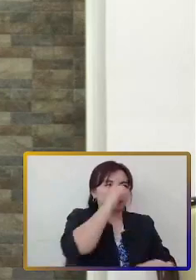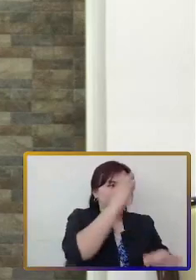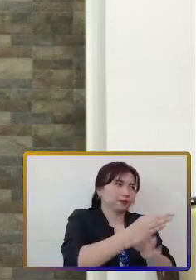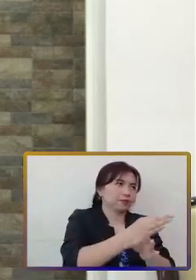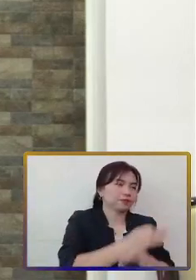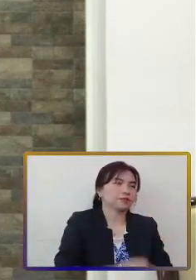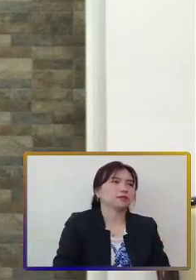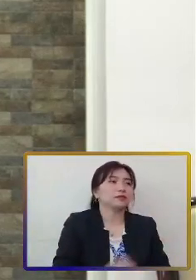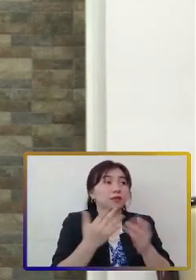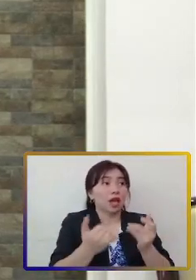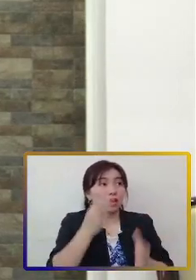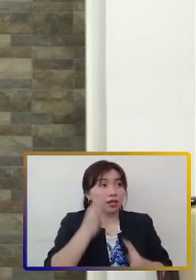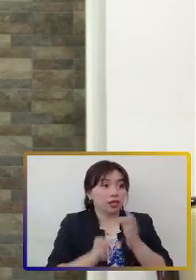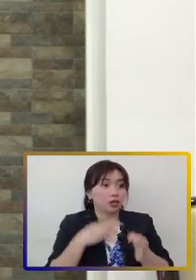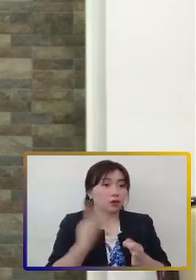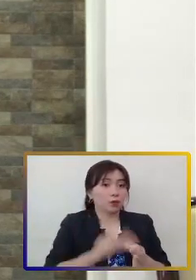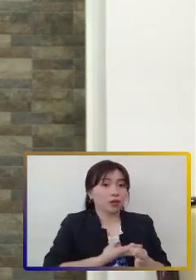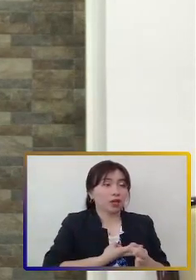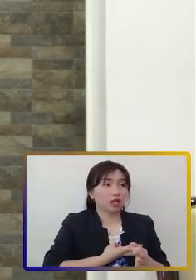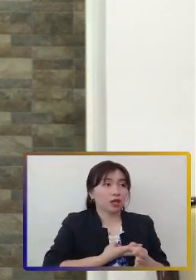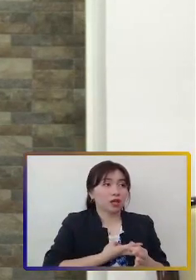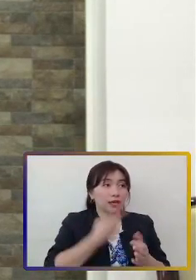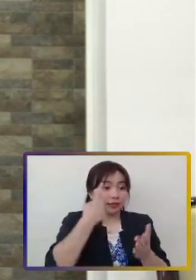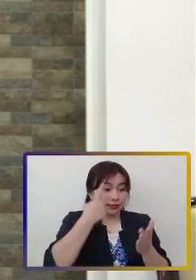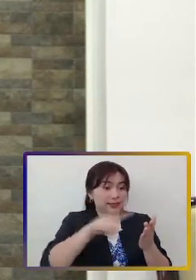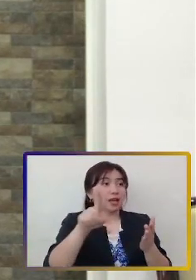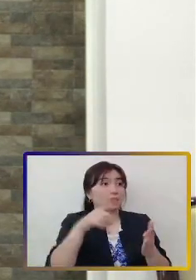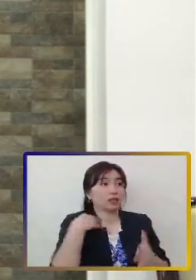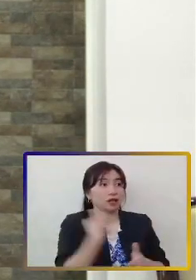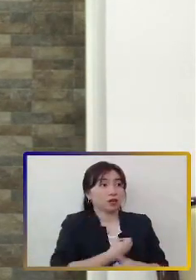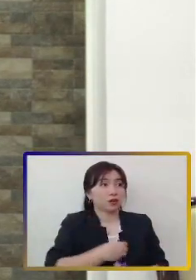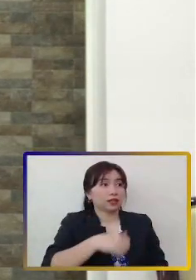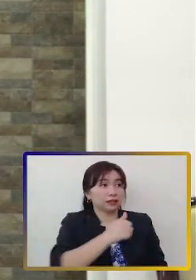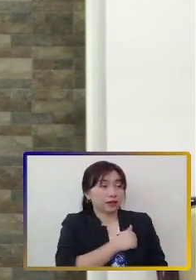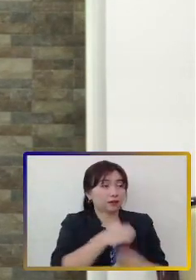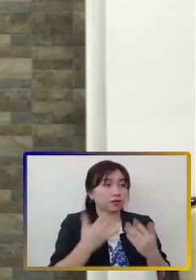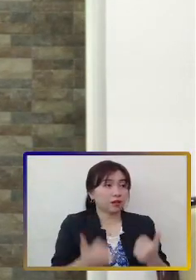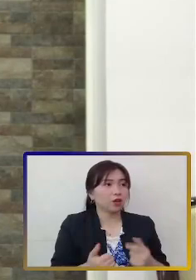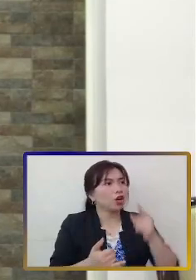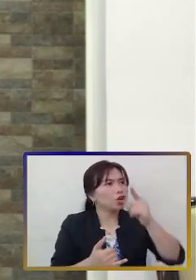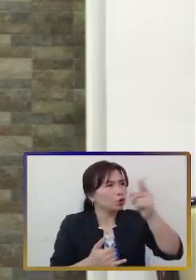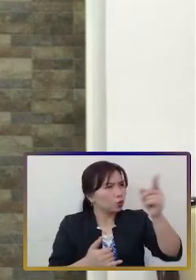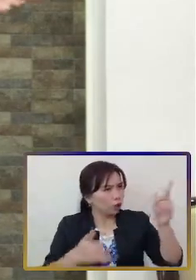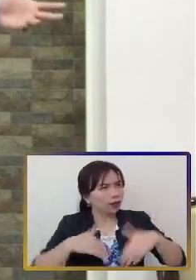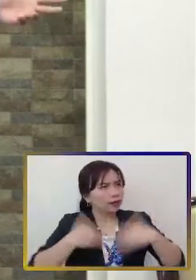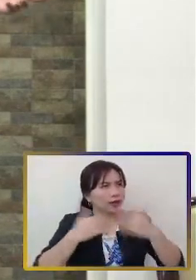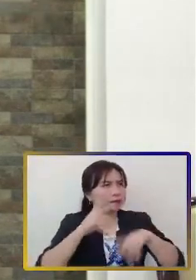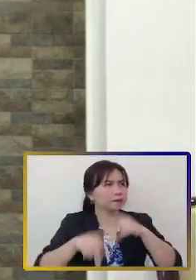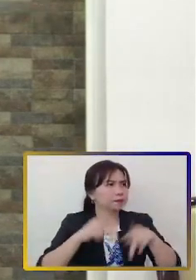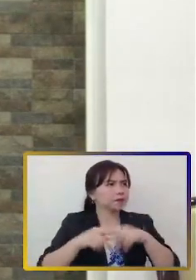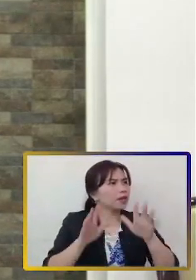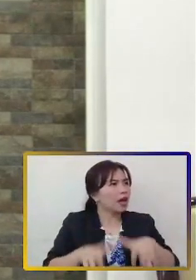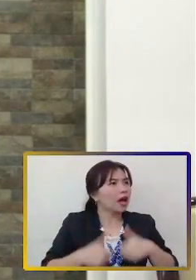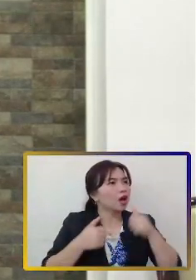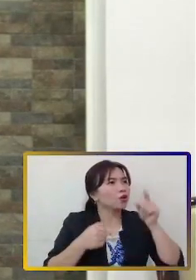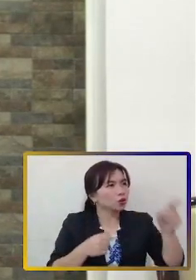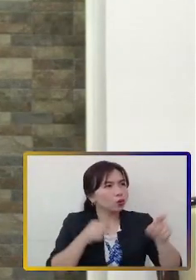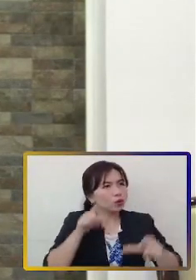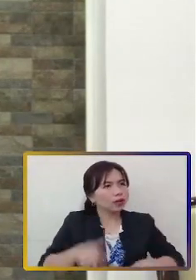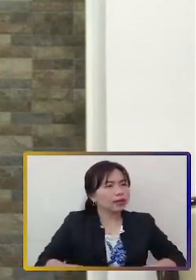kung ichecheck natin sarili natin young people How do you live the Christian life How do you walk your Christian